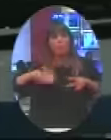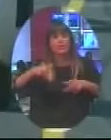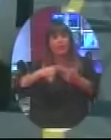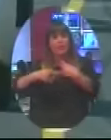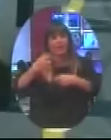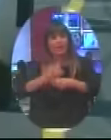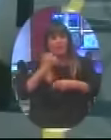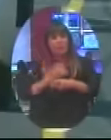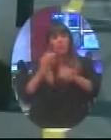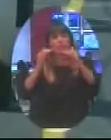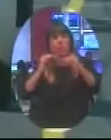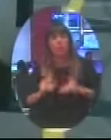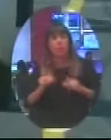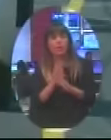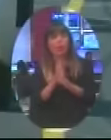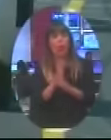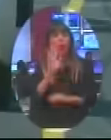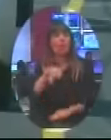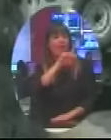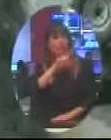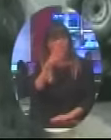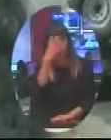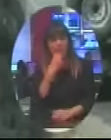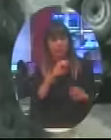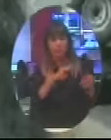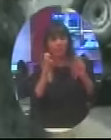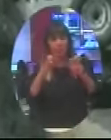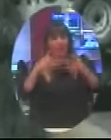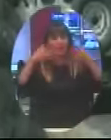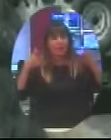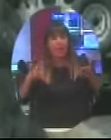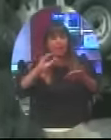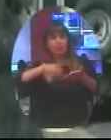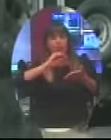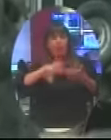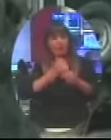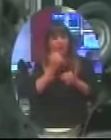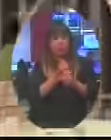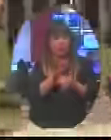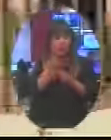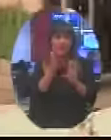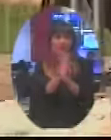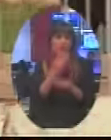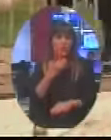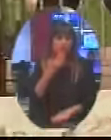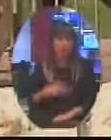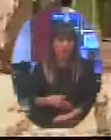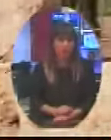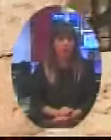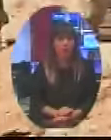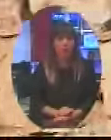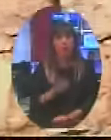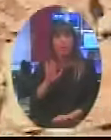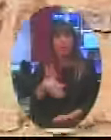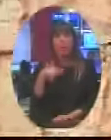הטרור, אך גם ישים את חמאס שהם מנצלים את הגדלת אישורי התעסוקה להחדרת טרוריסטים לישראל. ליברמן אף טען